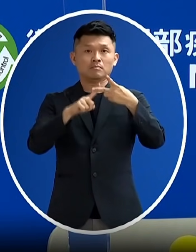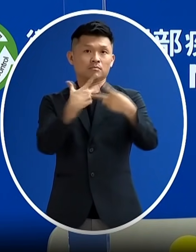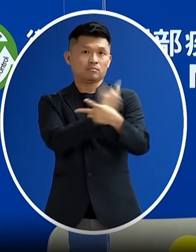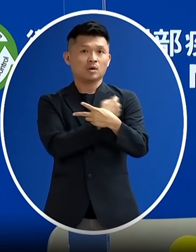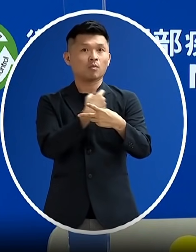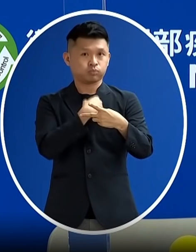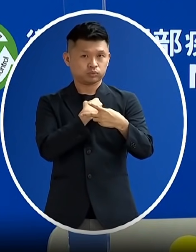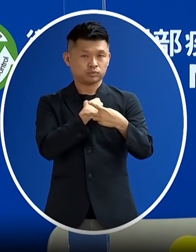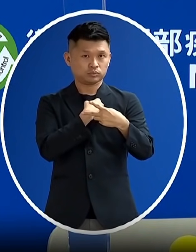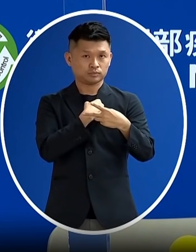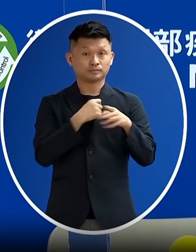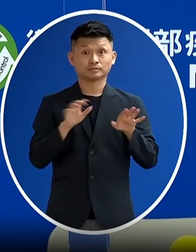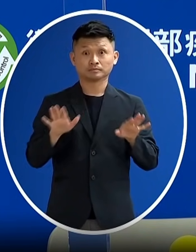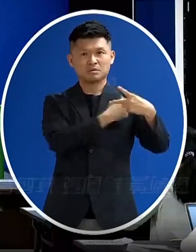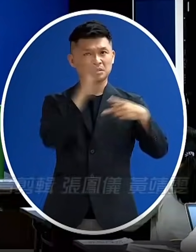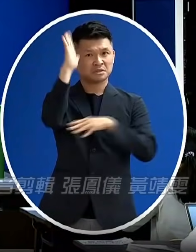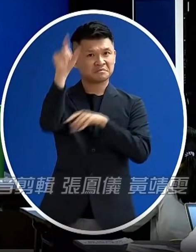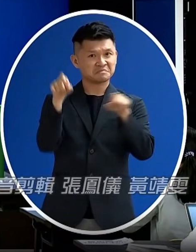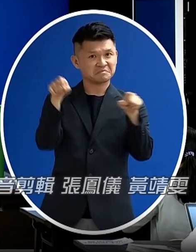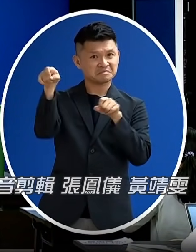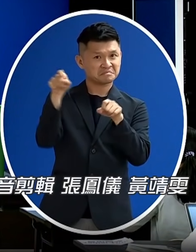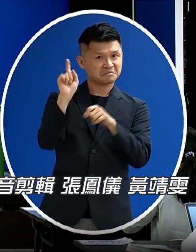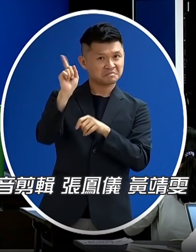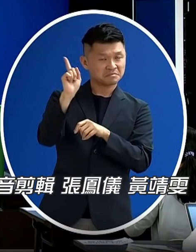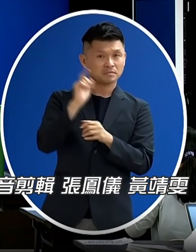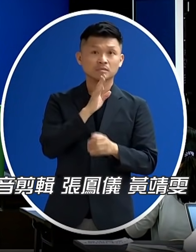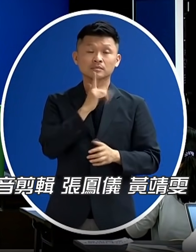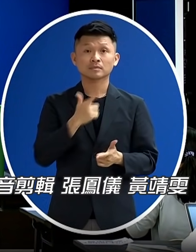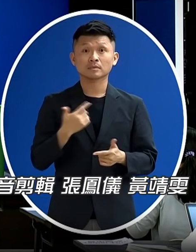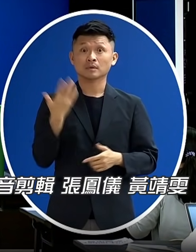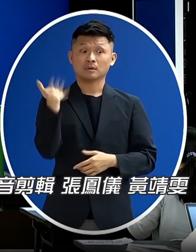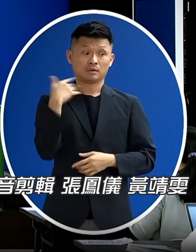高端以打第二剂为主。 是不是可以保障那些打